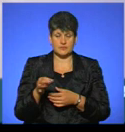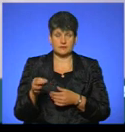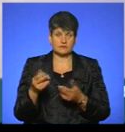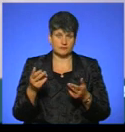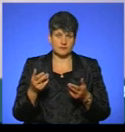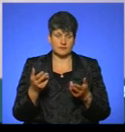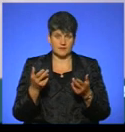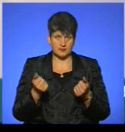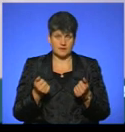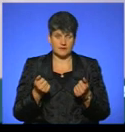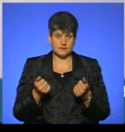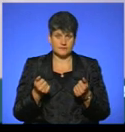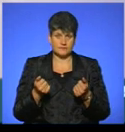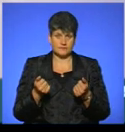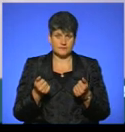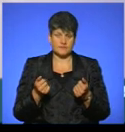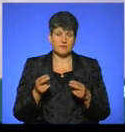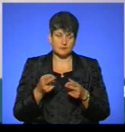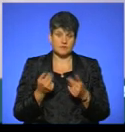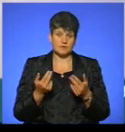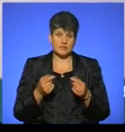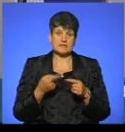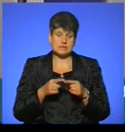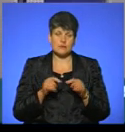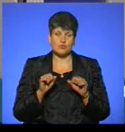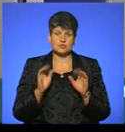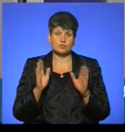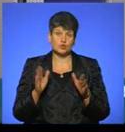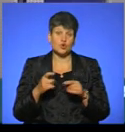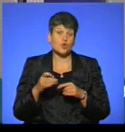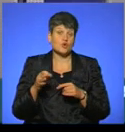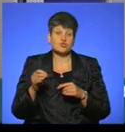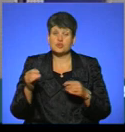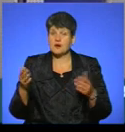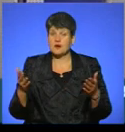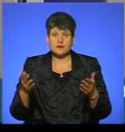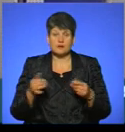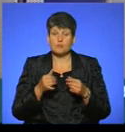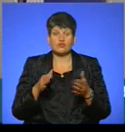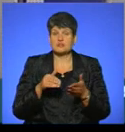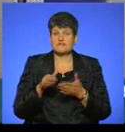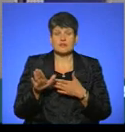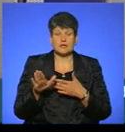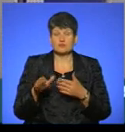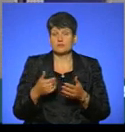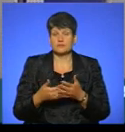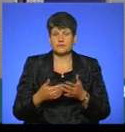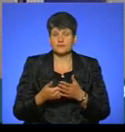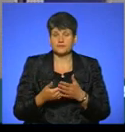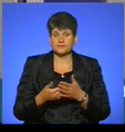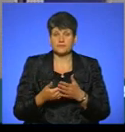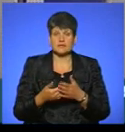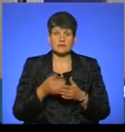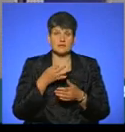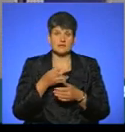рівня забрудненості. Безумовно, може бути. Хоча і не можна відкидати версії висунутої